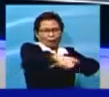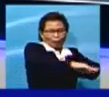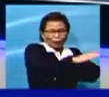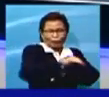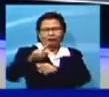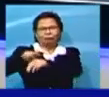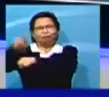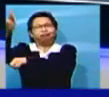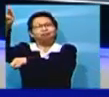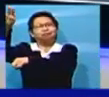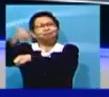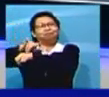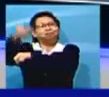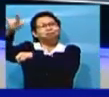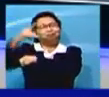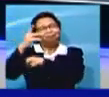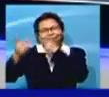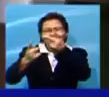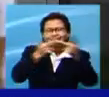aero angkasa.